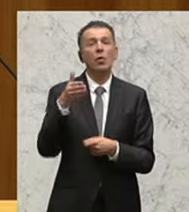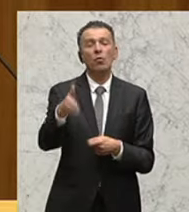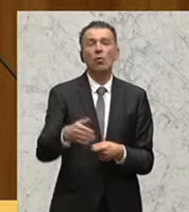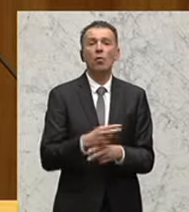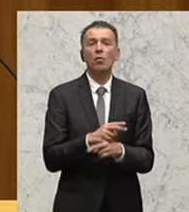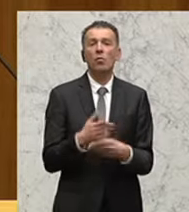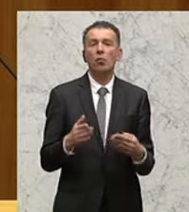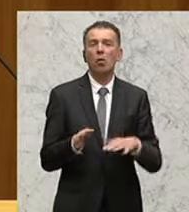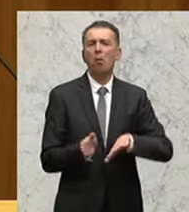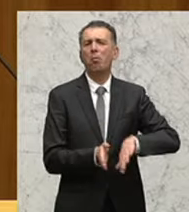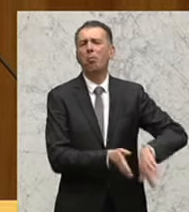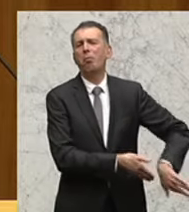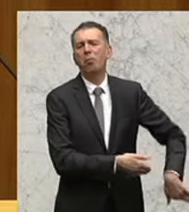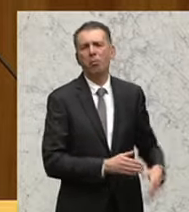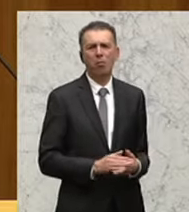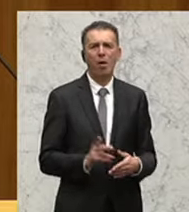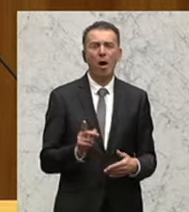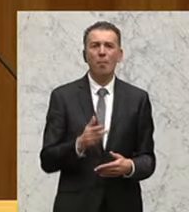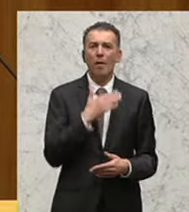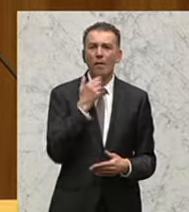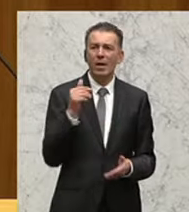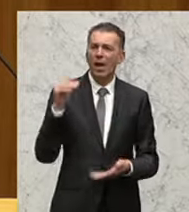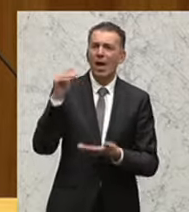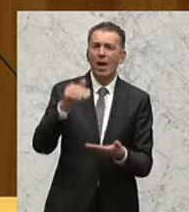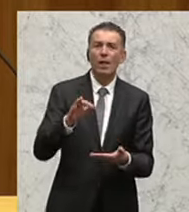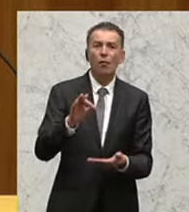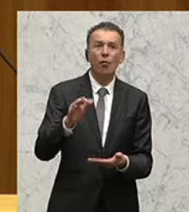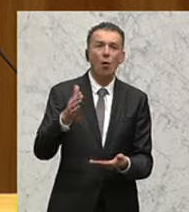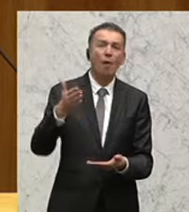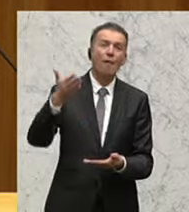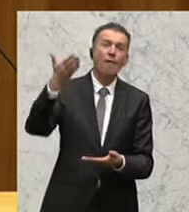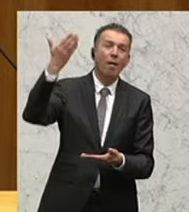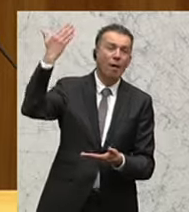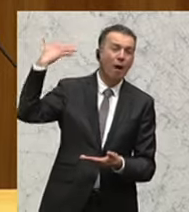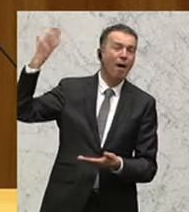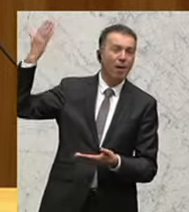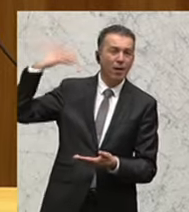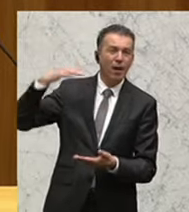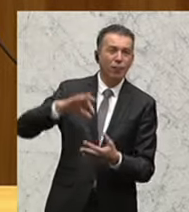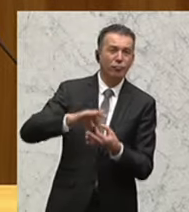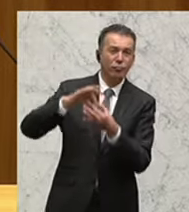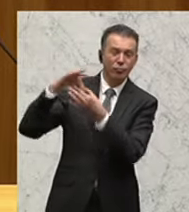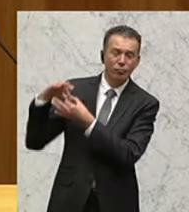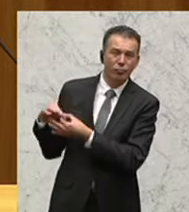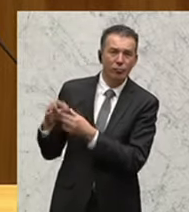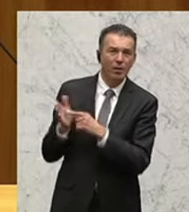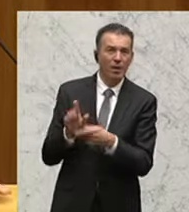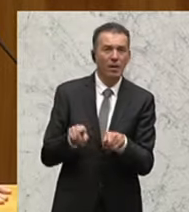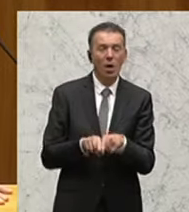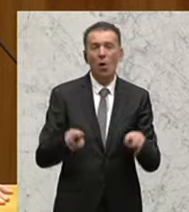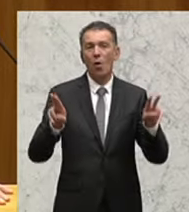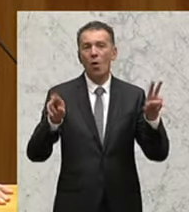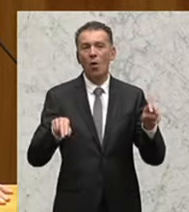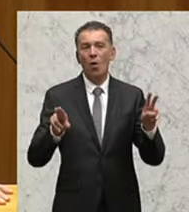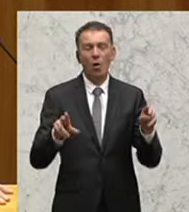werden in Österreich hinten angestellt, während wir einen Haufen Geld für vergangenheitsbezogene Dinge ausgeben. Das manifestiert sich jetzt auch in der